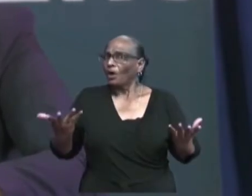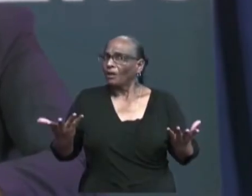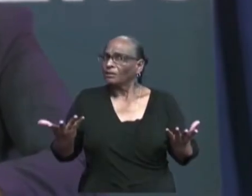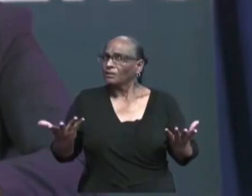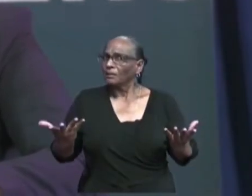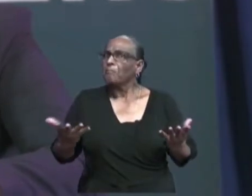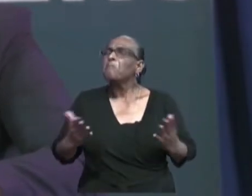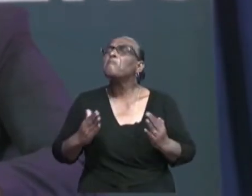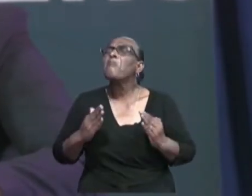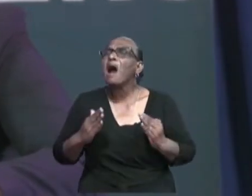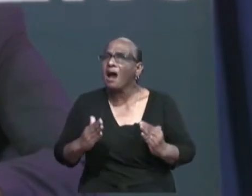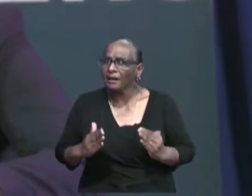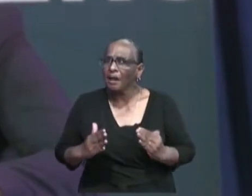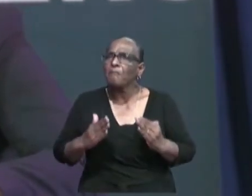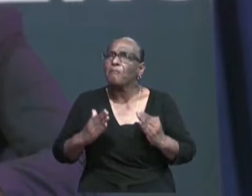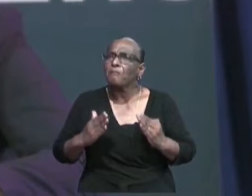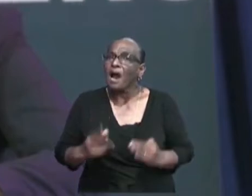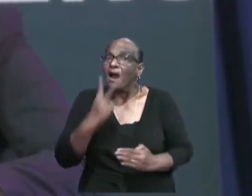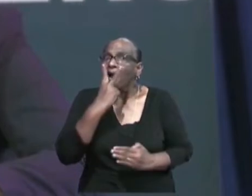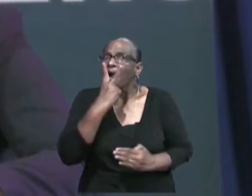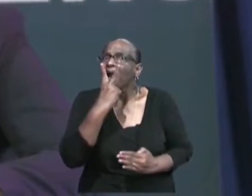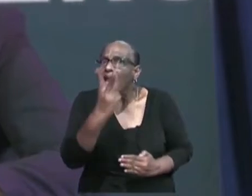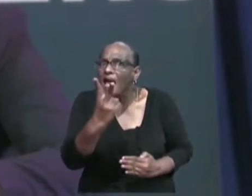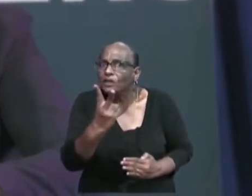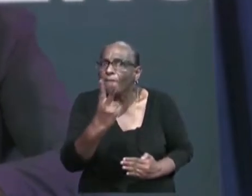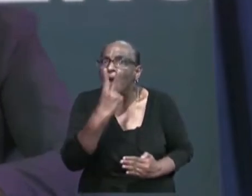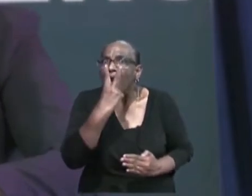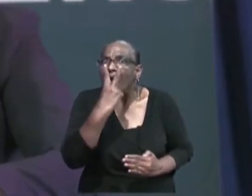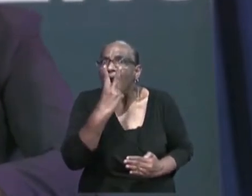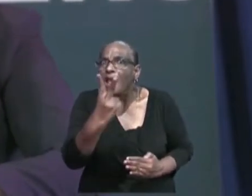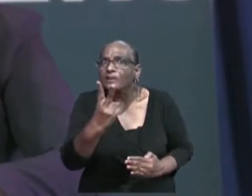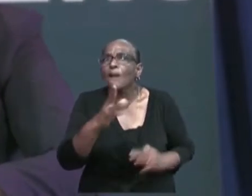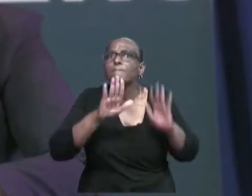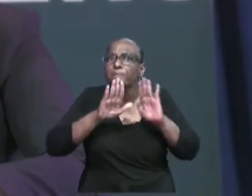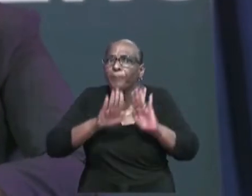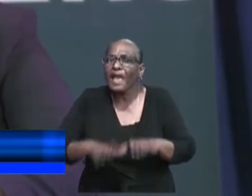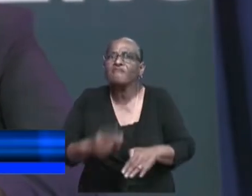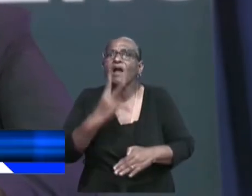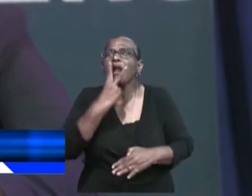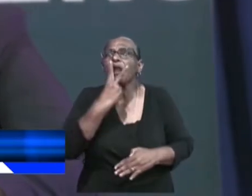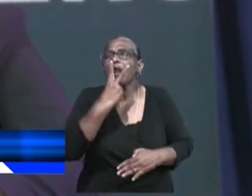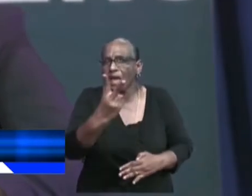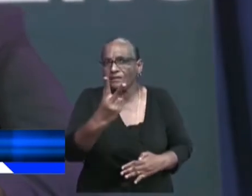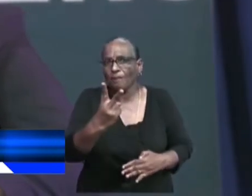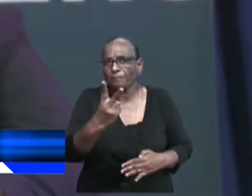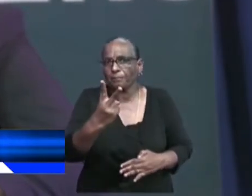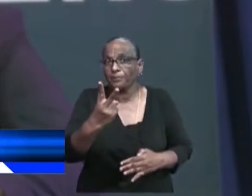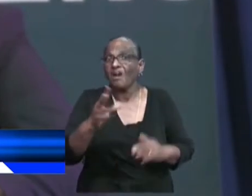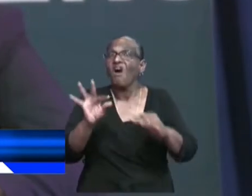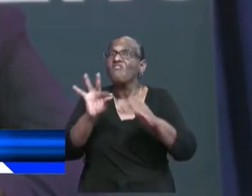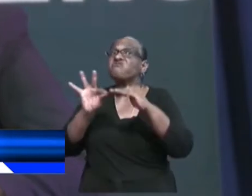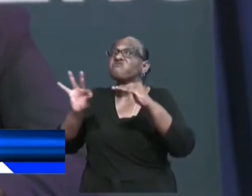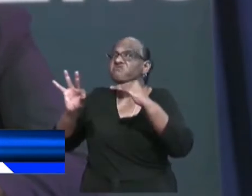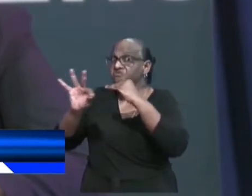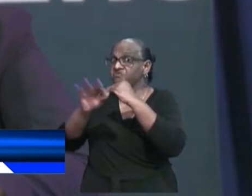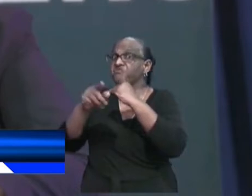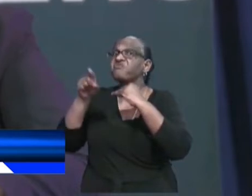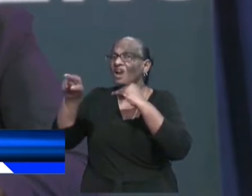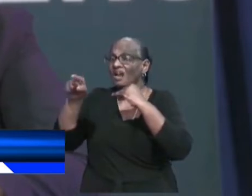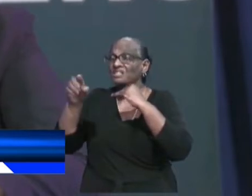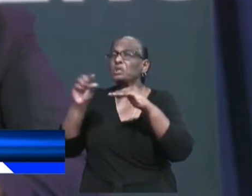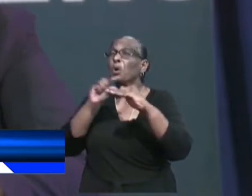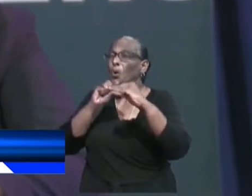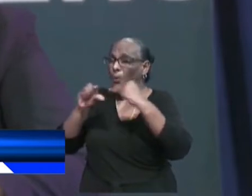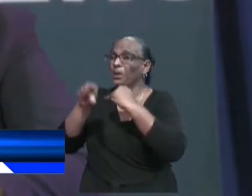laten we alert blijven. Maar net zoals het is aangegeven van de Franse kant, wat er in Guyana